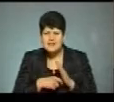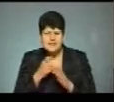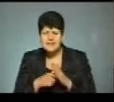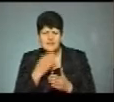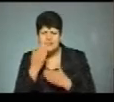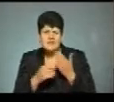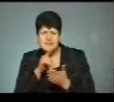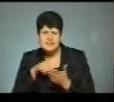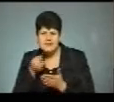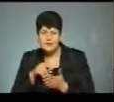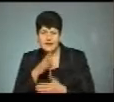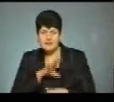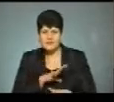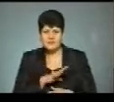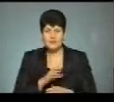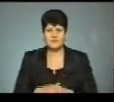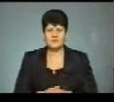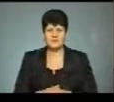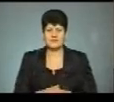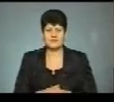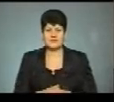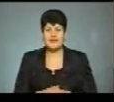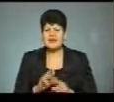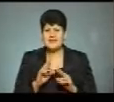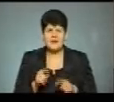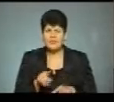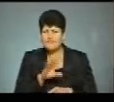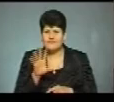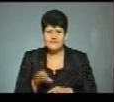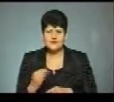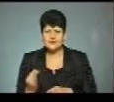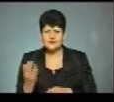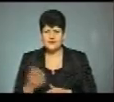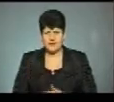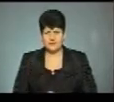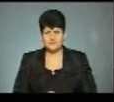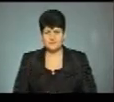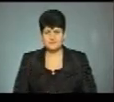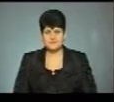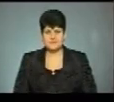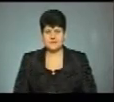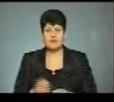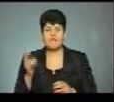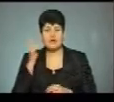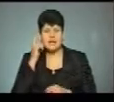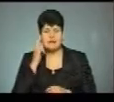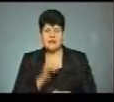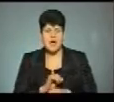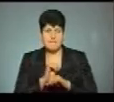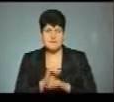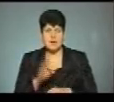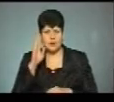же такий, як трохи більше. Але він то все. Як його то все інтересувало? До Києва на Майдан хлопець